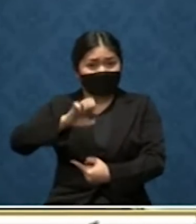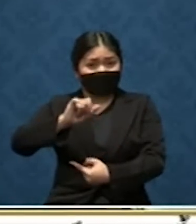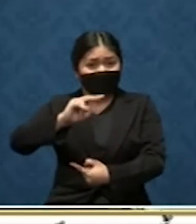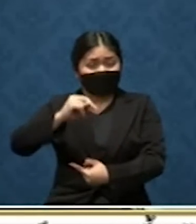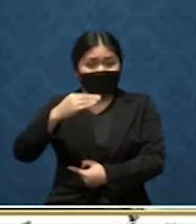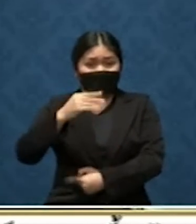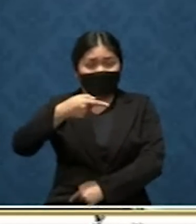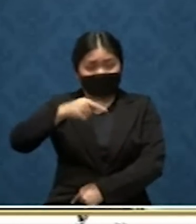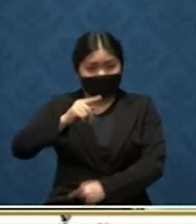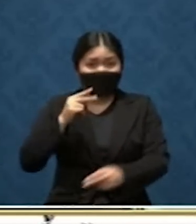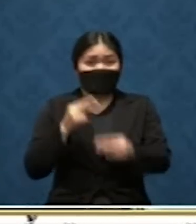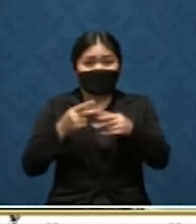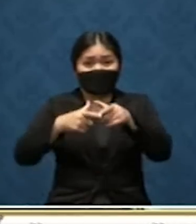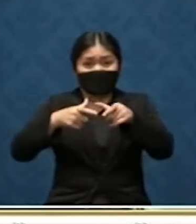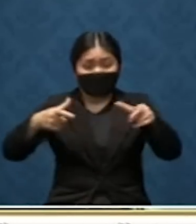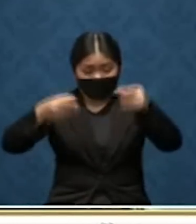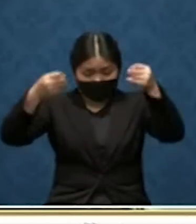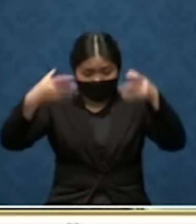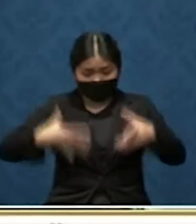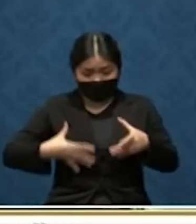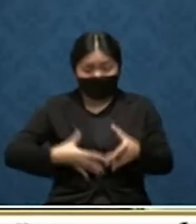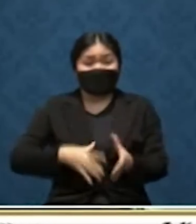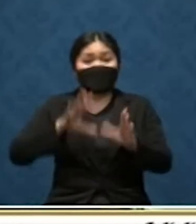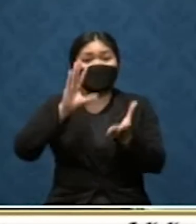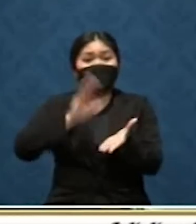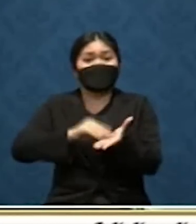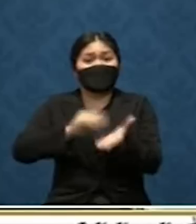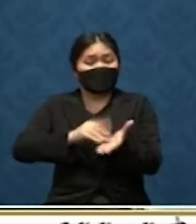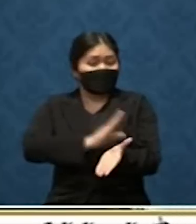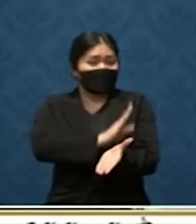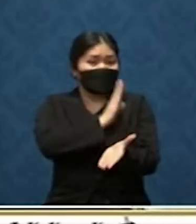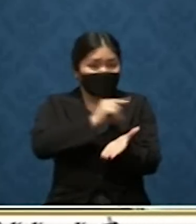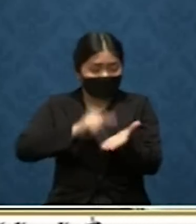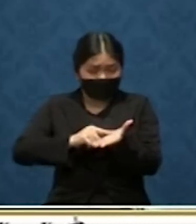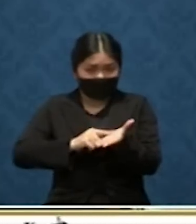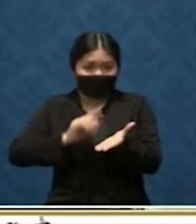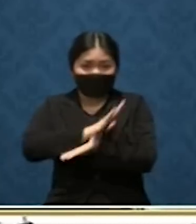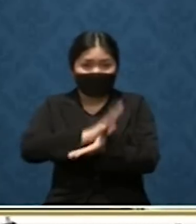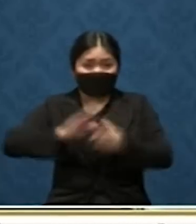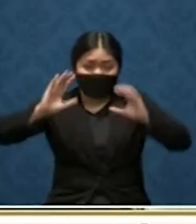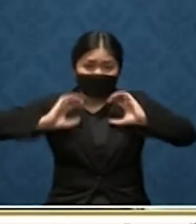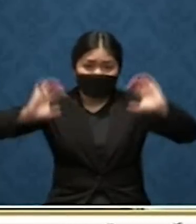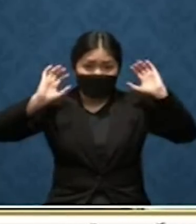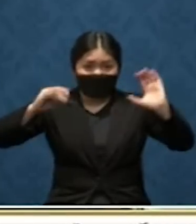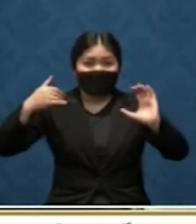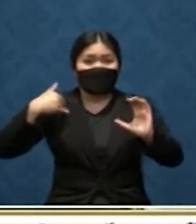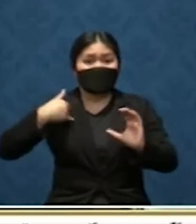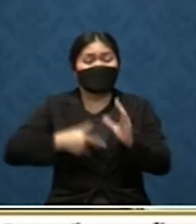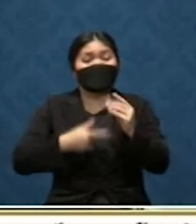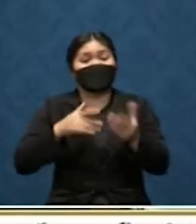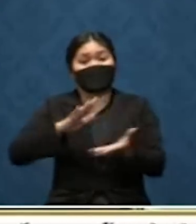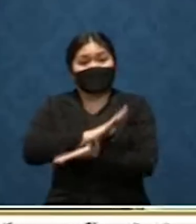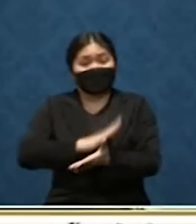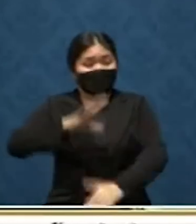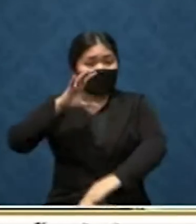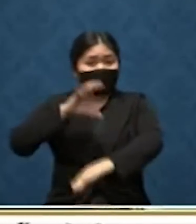ลเท็ในการออกบตรประชาชน และเอกสารราชการมีหมายจับอยู่ที่จัหวดปัตตอนีมา